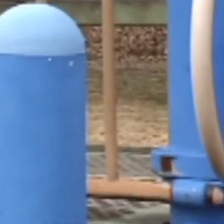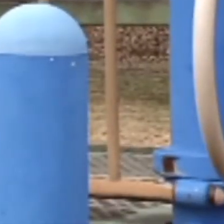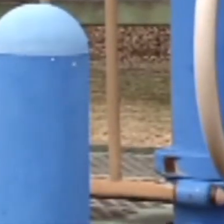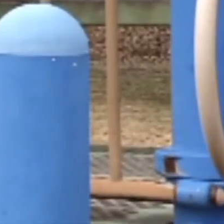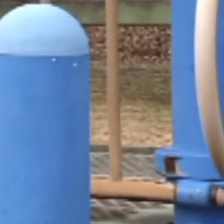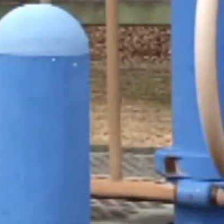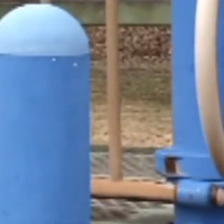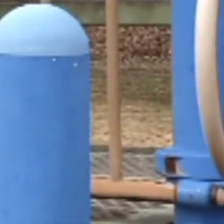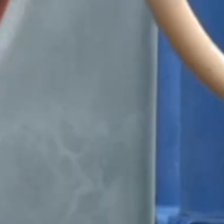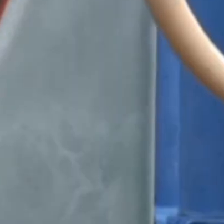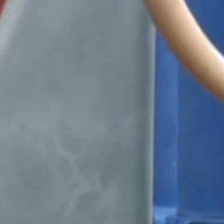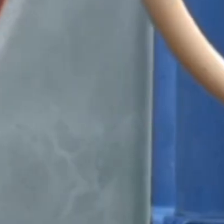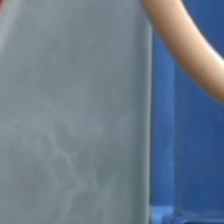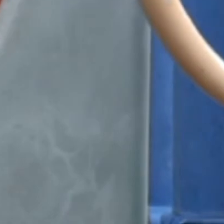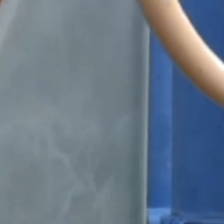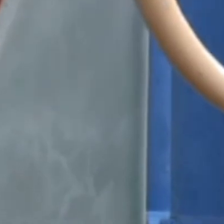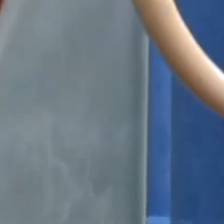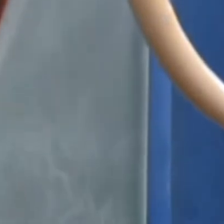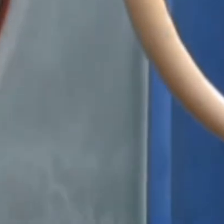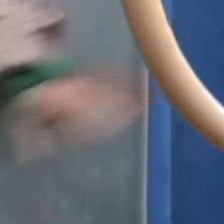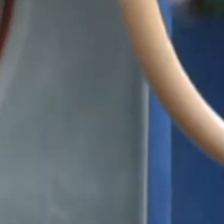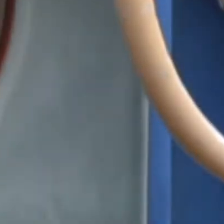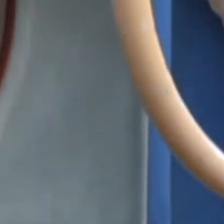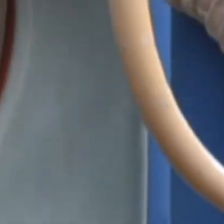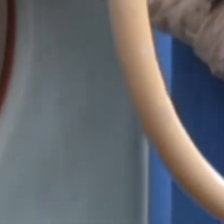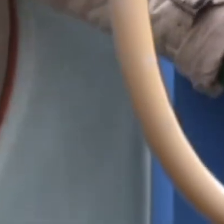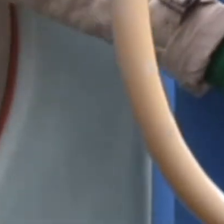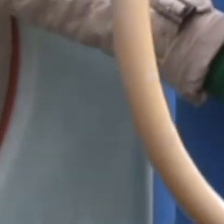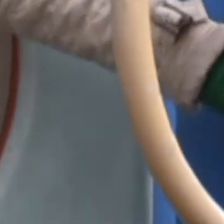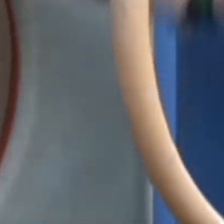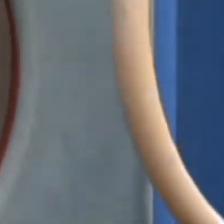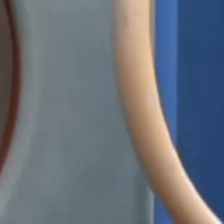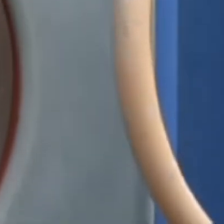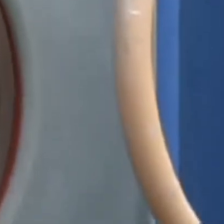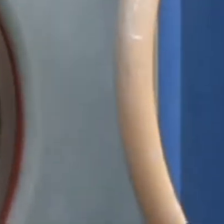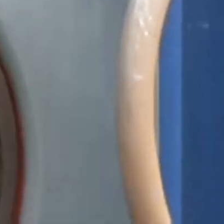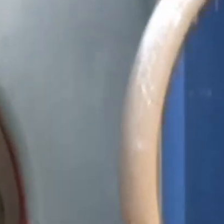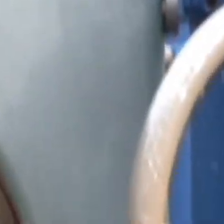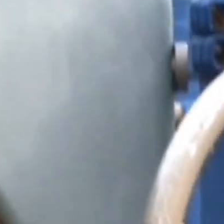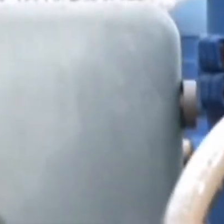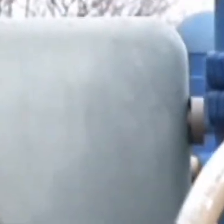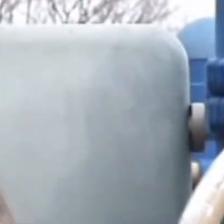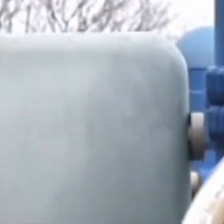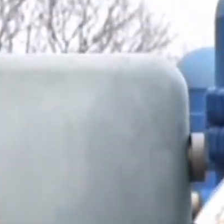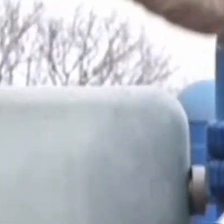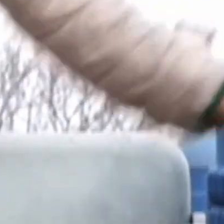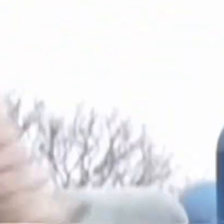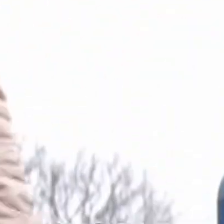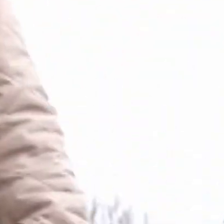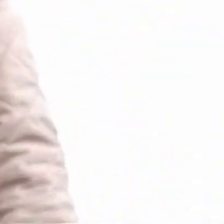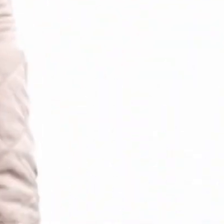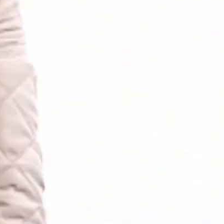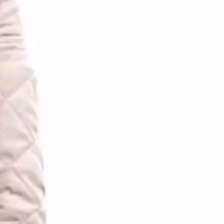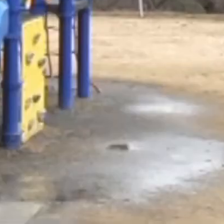っと入った。よし、ちょっと待って。よいしょ。